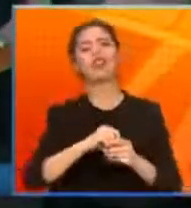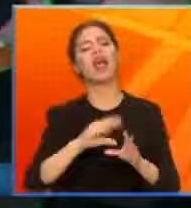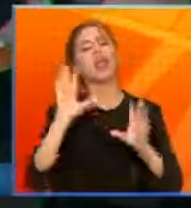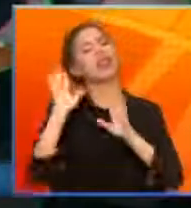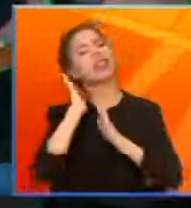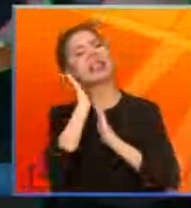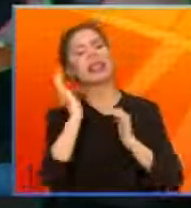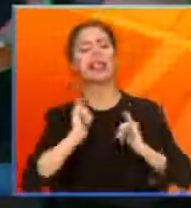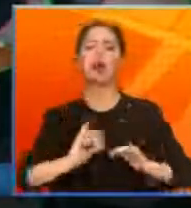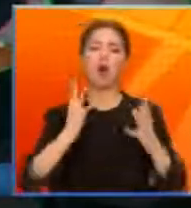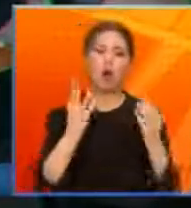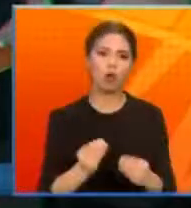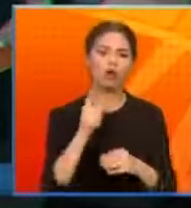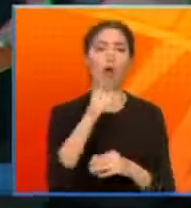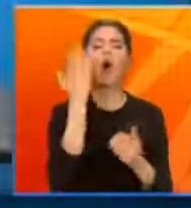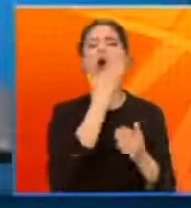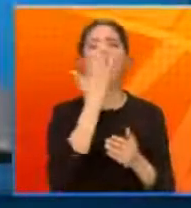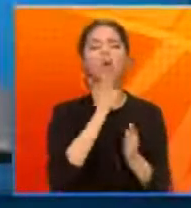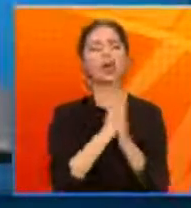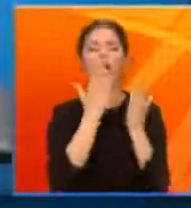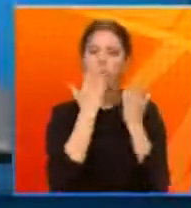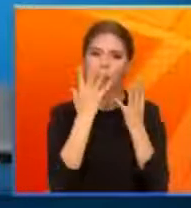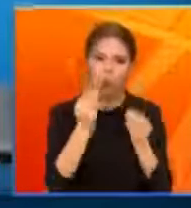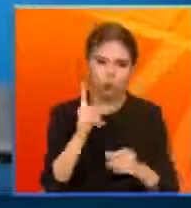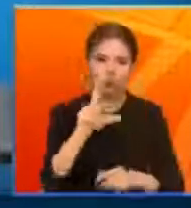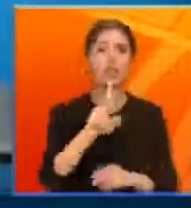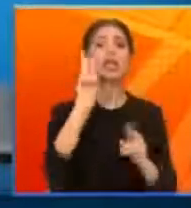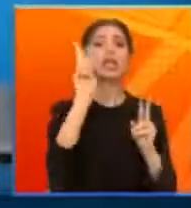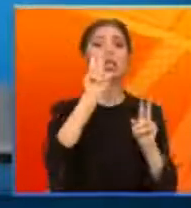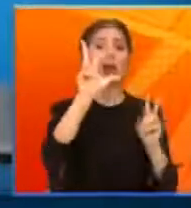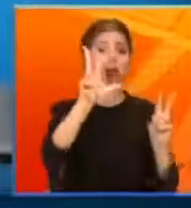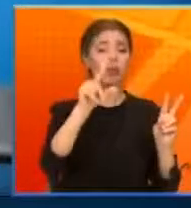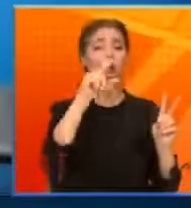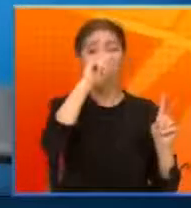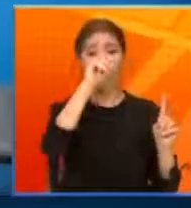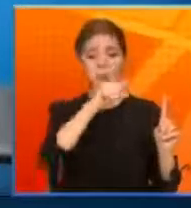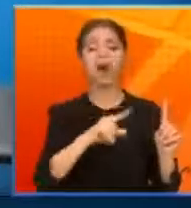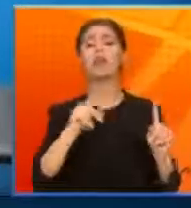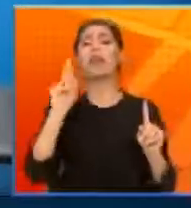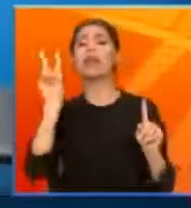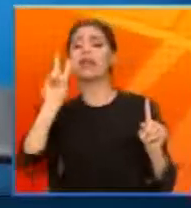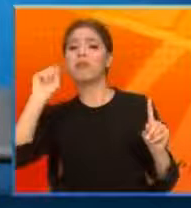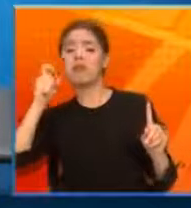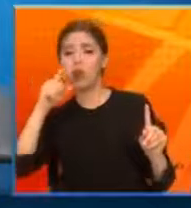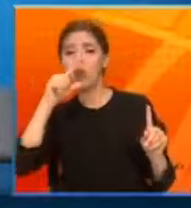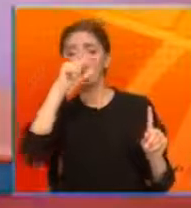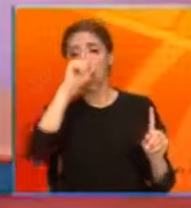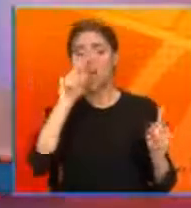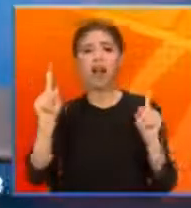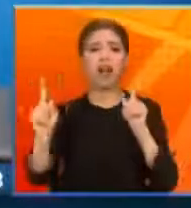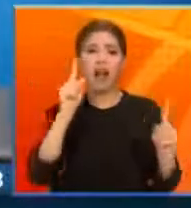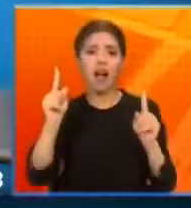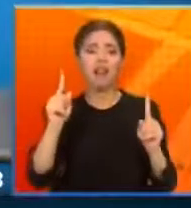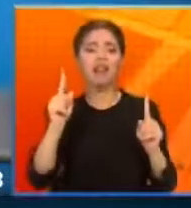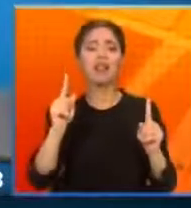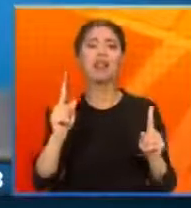ihmal etmeden, o notu da düşelim. 23 Mart, 29 Mart arası da ki bu konuda kafa karışıklığı oldu zaten. Çocuklar